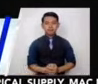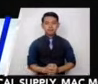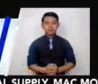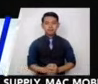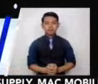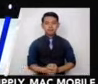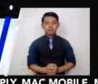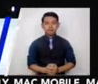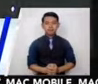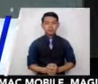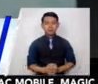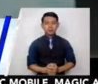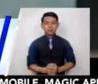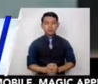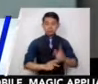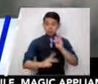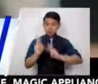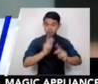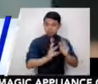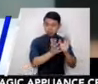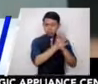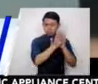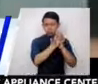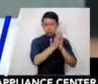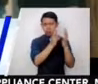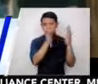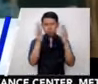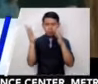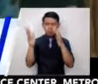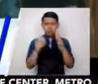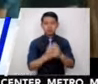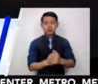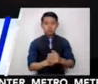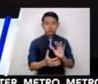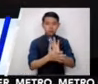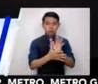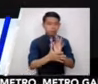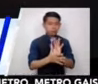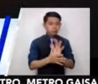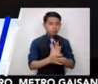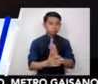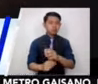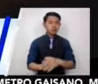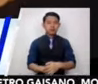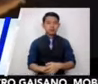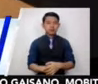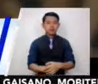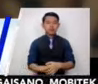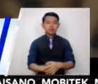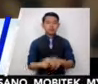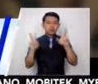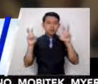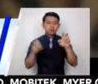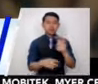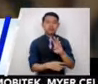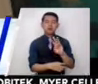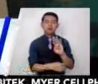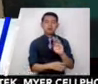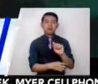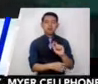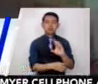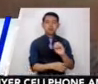Pinalakpakan ng moviegoers ang 2024 Sinimalaya Independent Film Festival movie na Balota sa kanilang gala